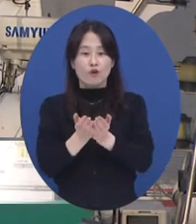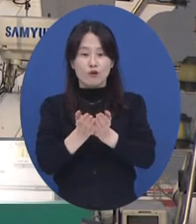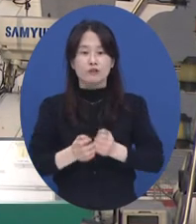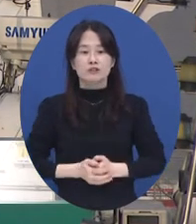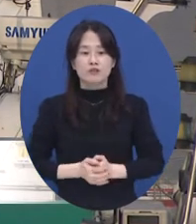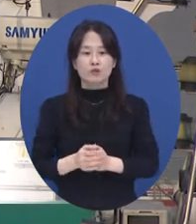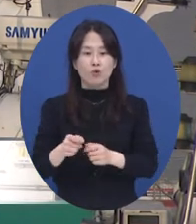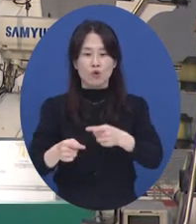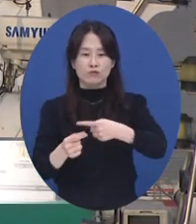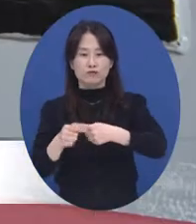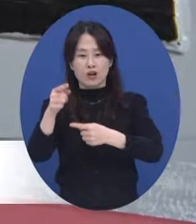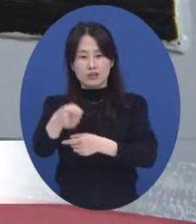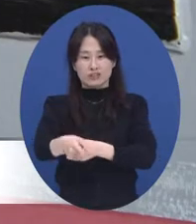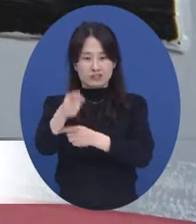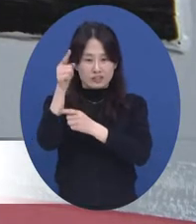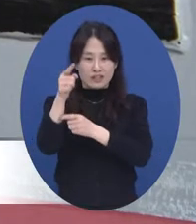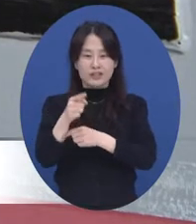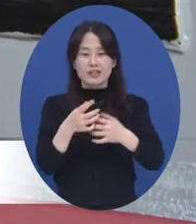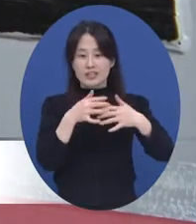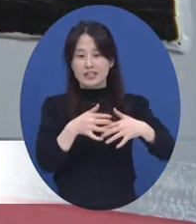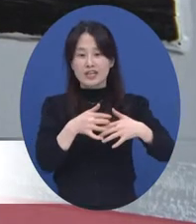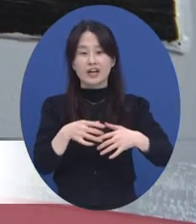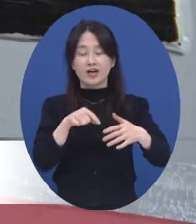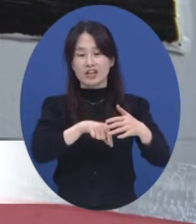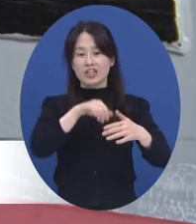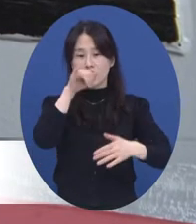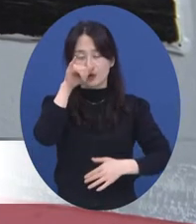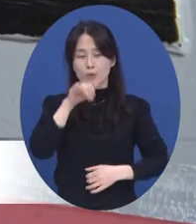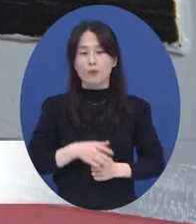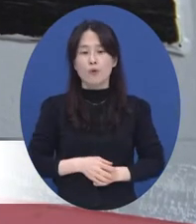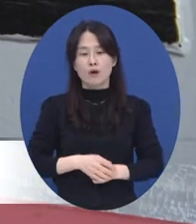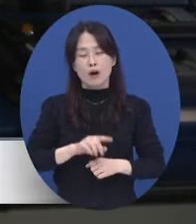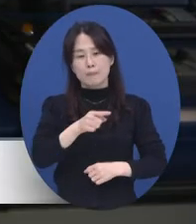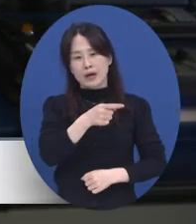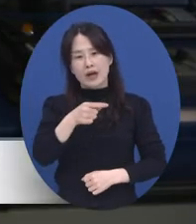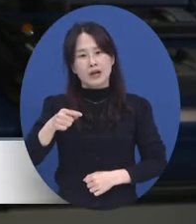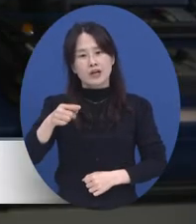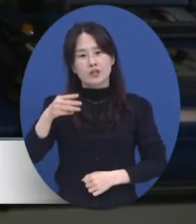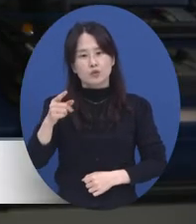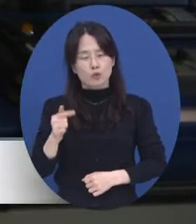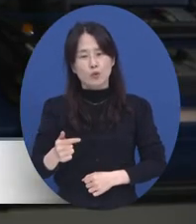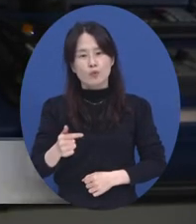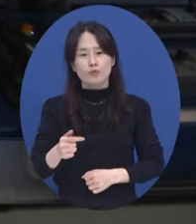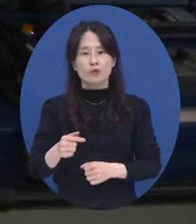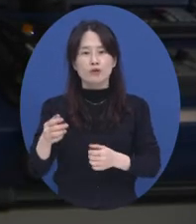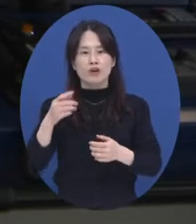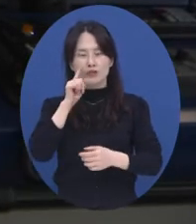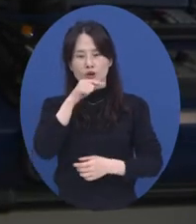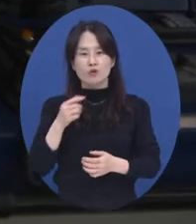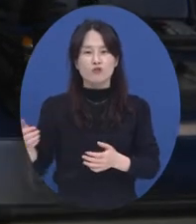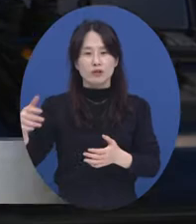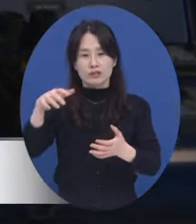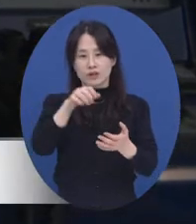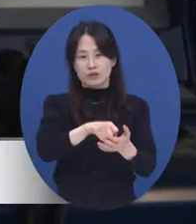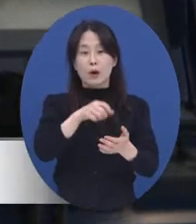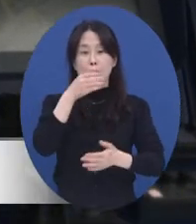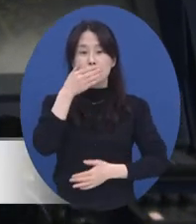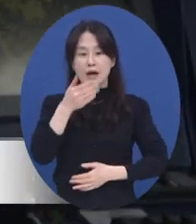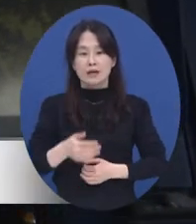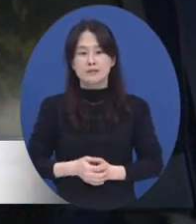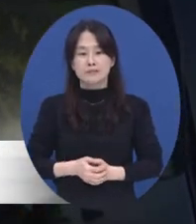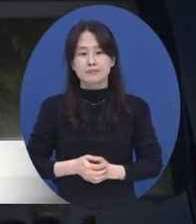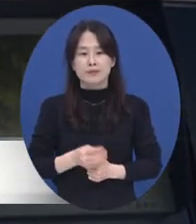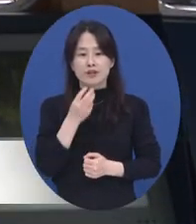비롯한 해양쓰레기 수거 장비가 탑재되어 있고 한 번에 최대 배 톤에 따라 는 양의 폐기물을 실을 수 있습니다 경기청